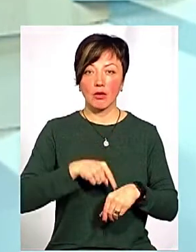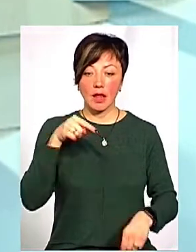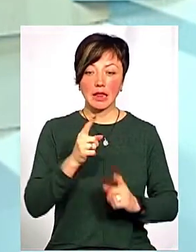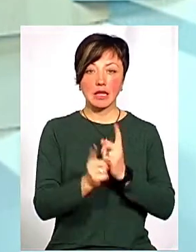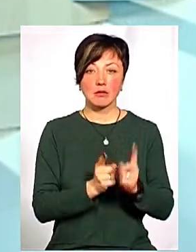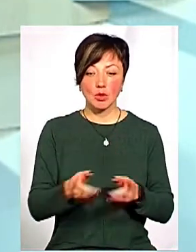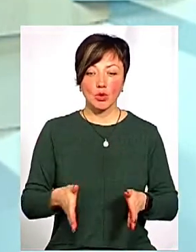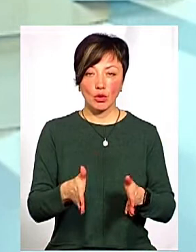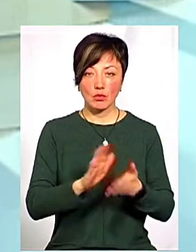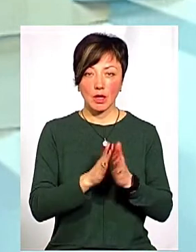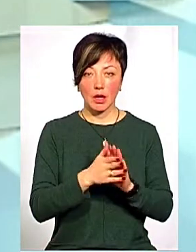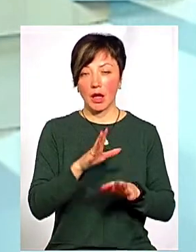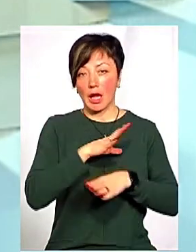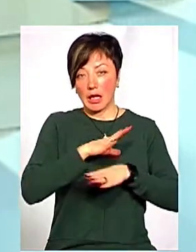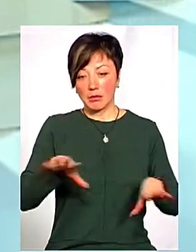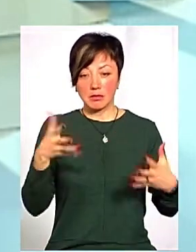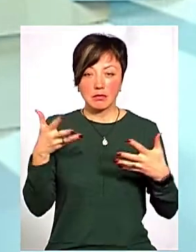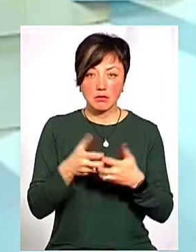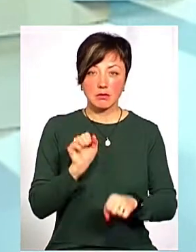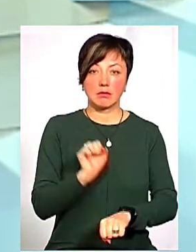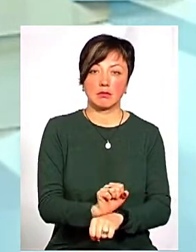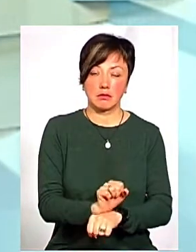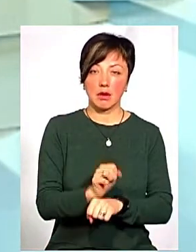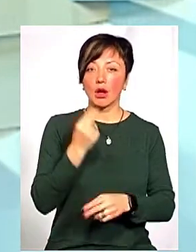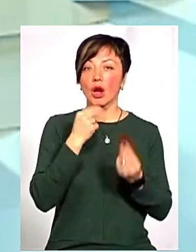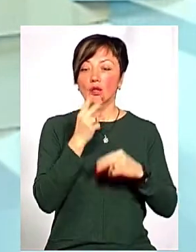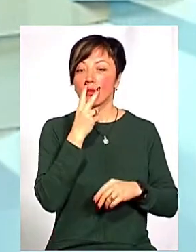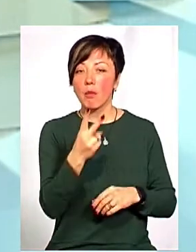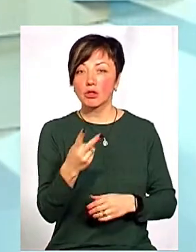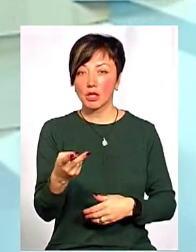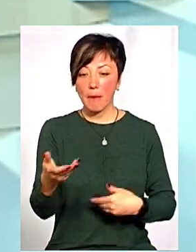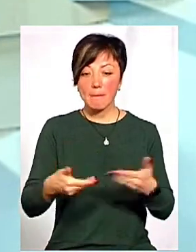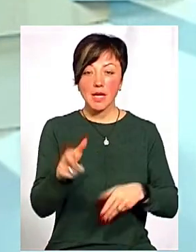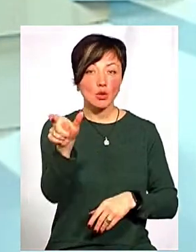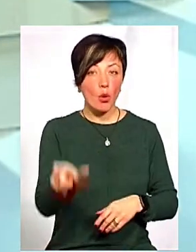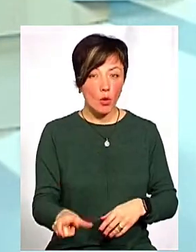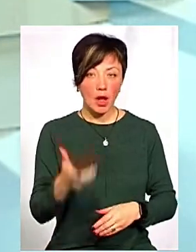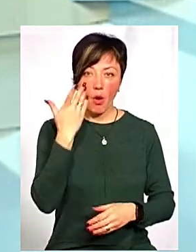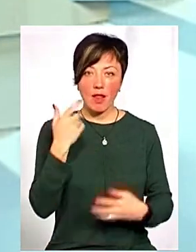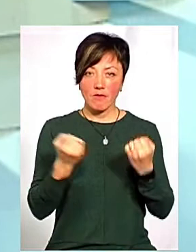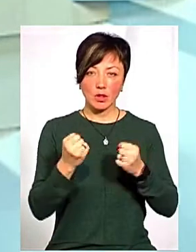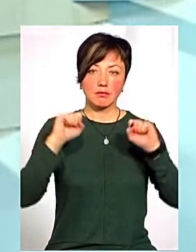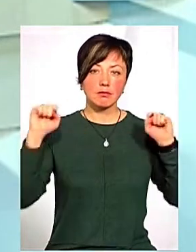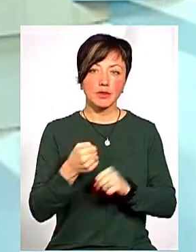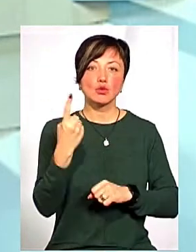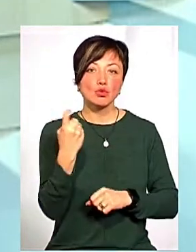зміну дорожньої обстановки, наприклад, уникнути зіткнення, пригальмувати, краще побачити пішохода. Коли водій буде рухатися